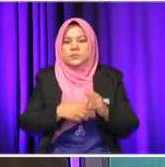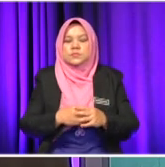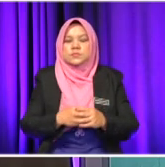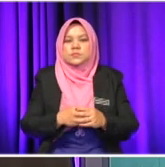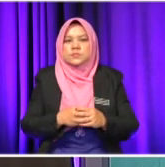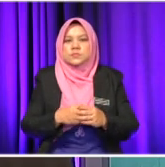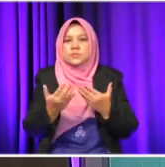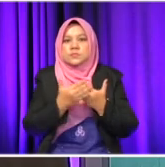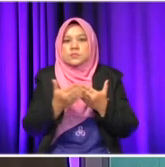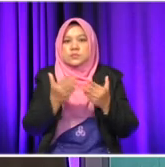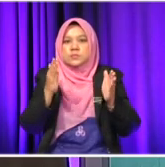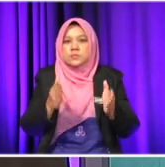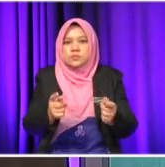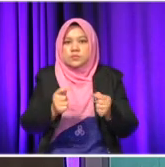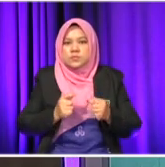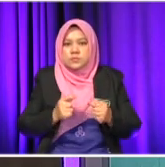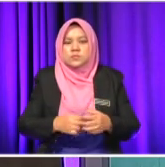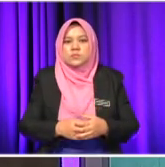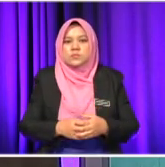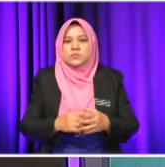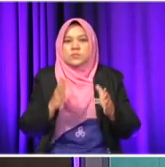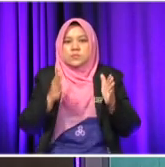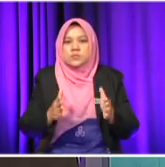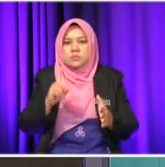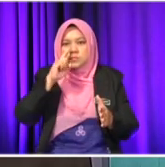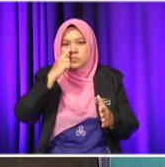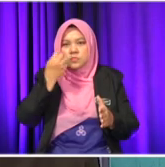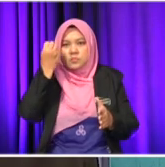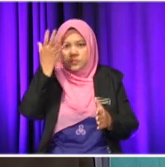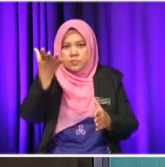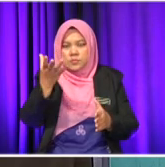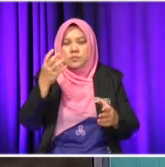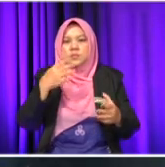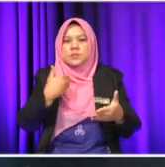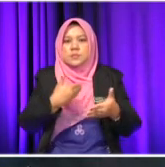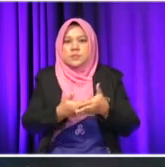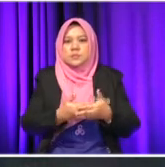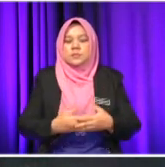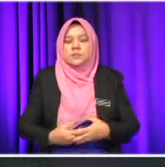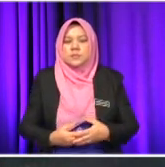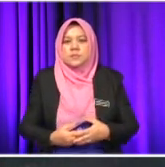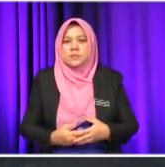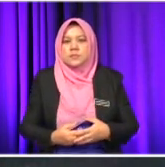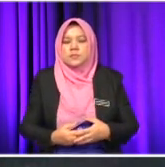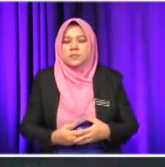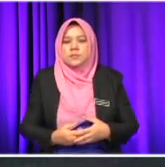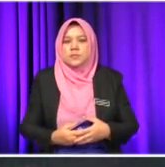mudah untuk orang terima orang pun tak boring dan mudah untuk disampaikan untuk